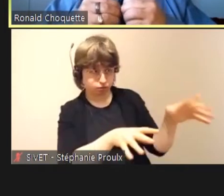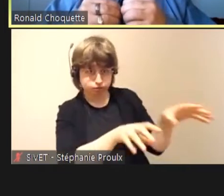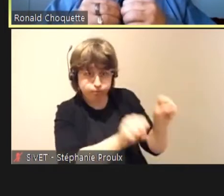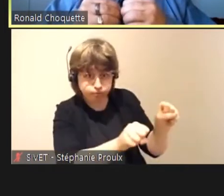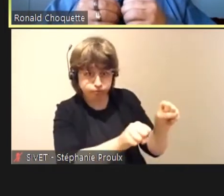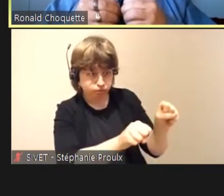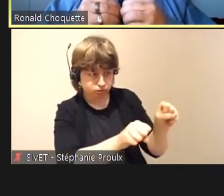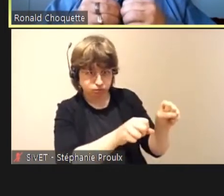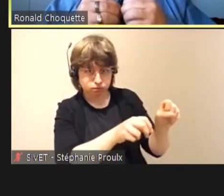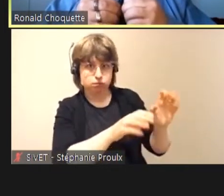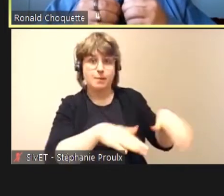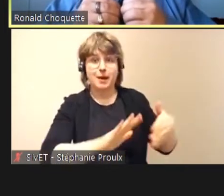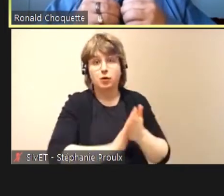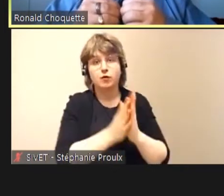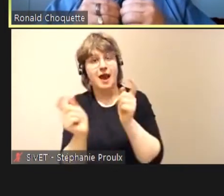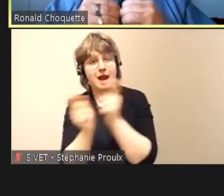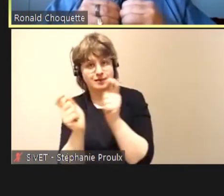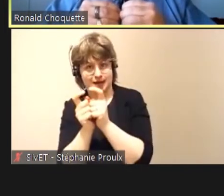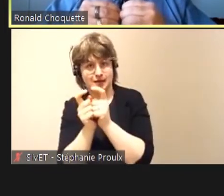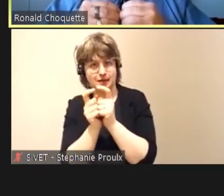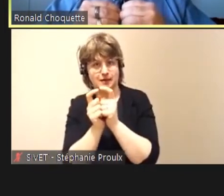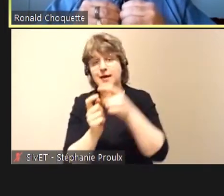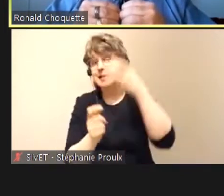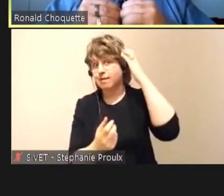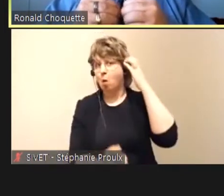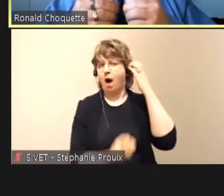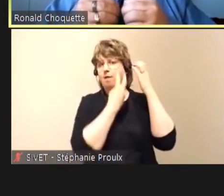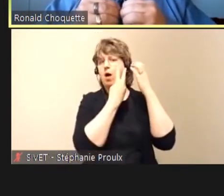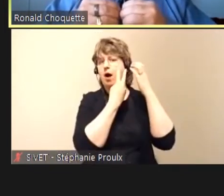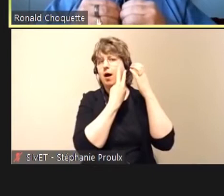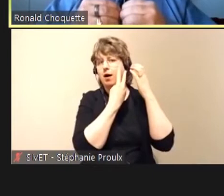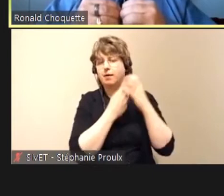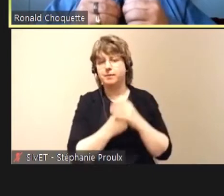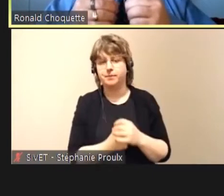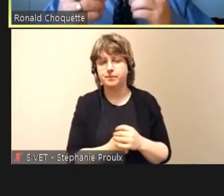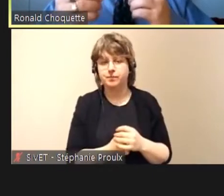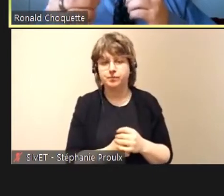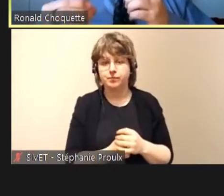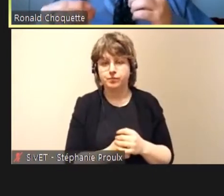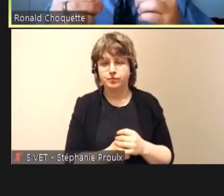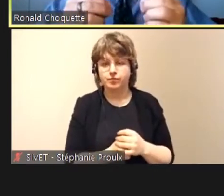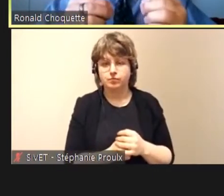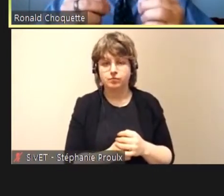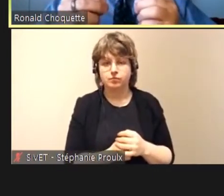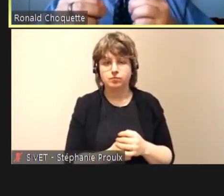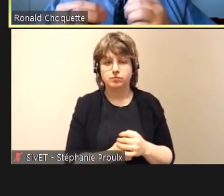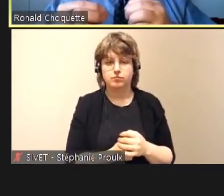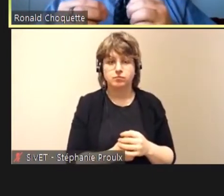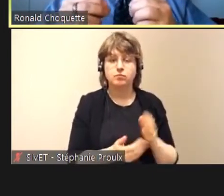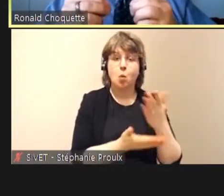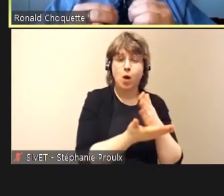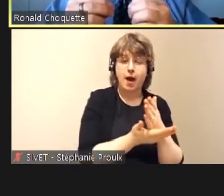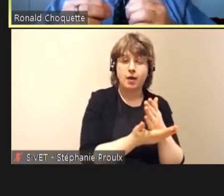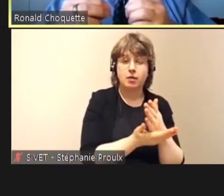les transformer en électricité pour les envoyer au cerveau. En moyenne, il y a entre 15 à